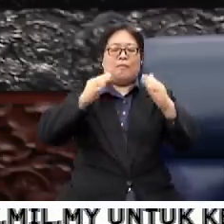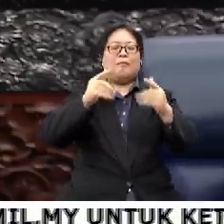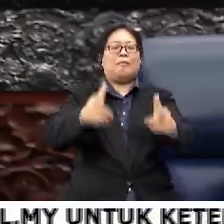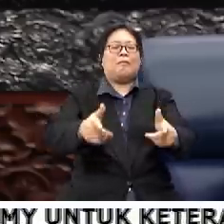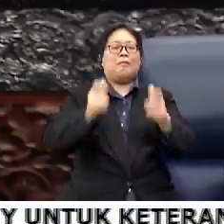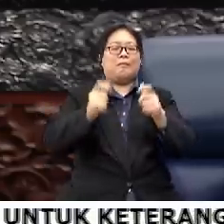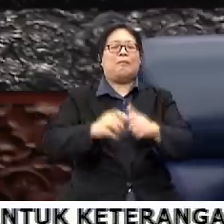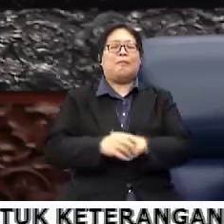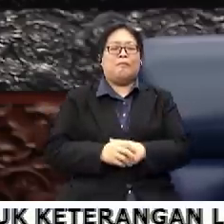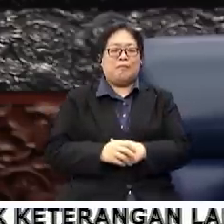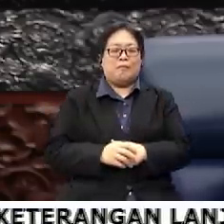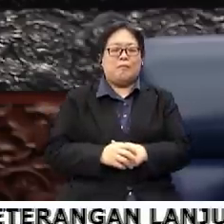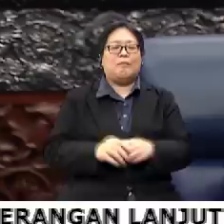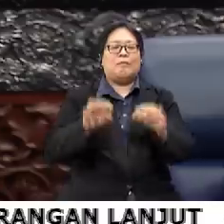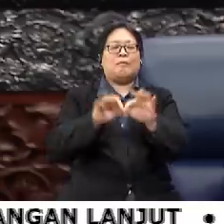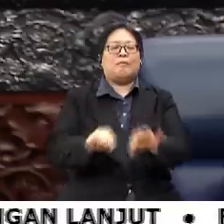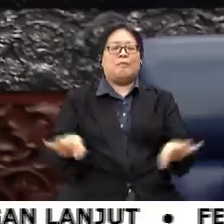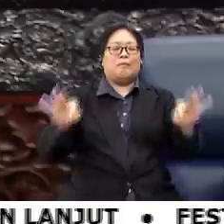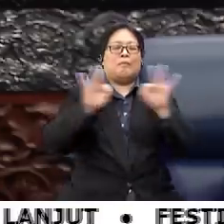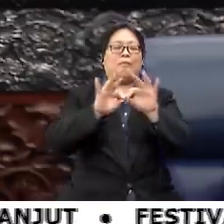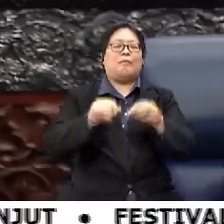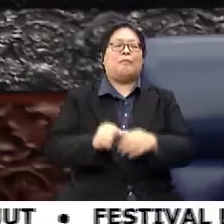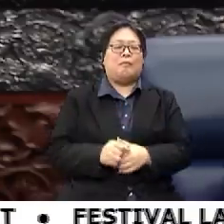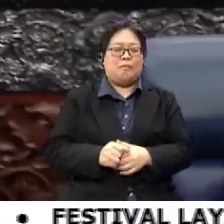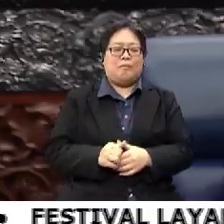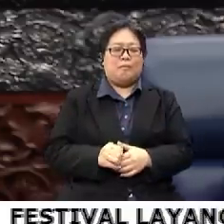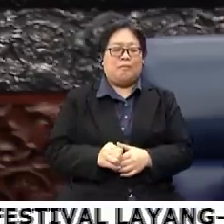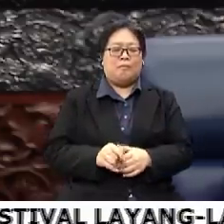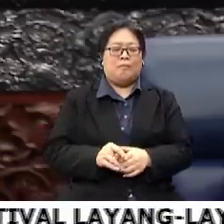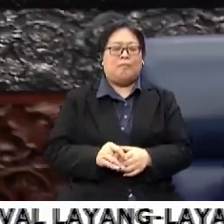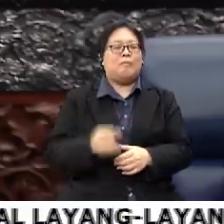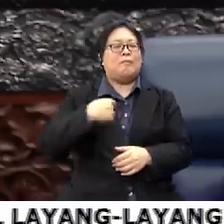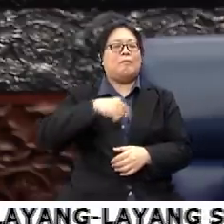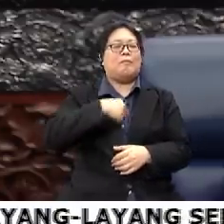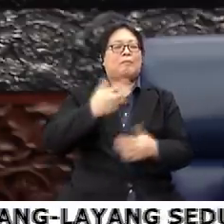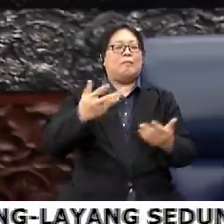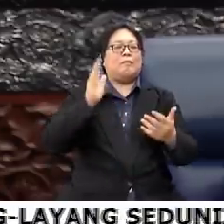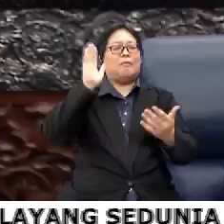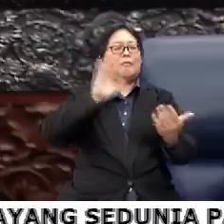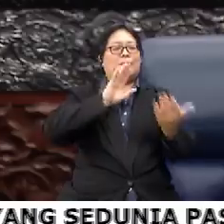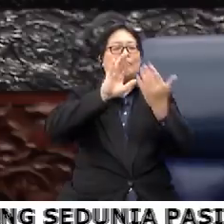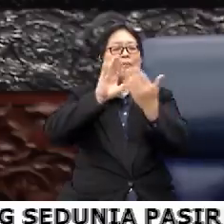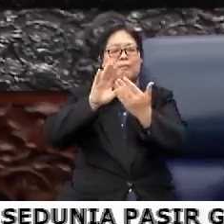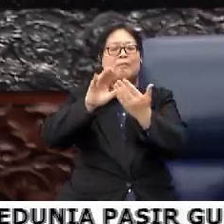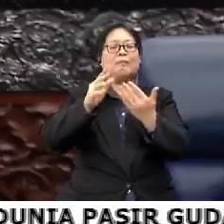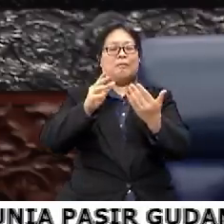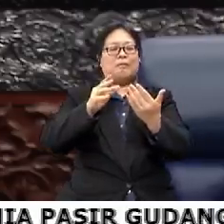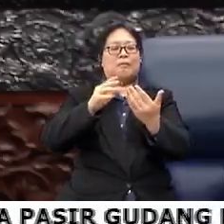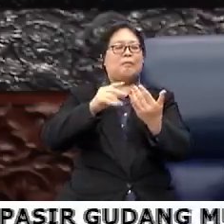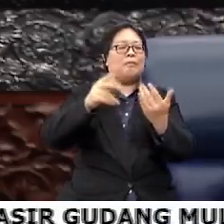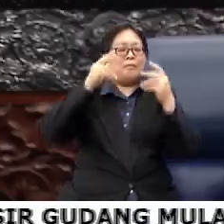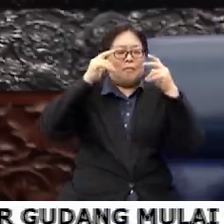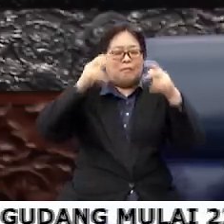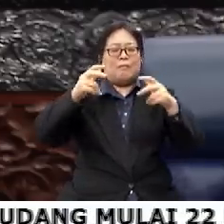segera, perhatian yang utama oleh pihak kerajaan. Kita akan berhadapan dengan masalah putaran ganas kemiskinan